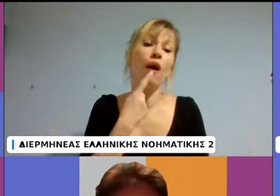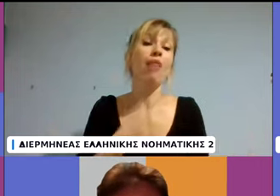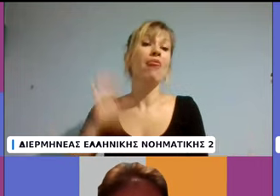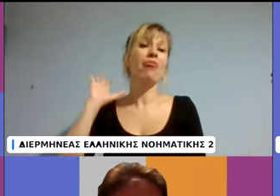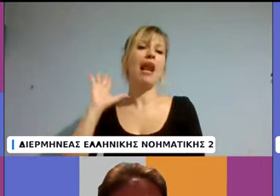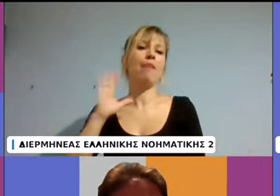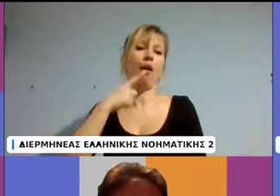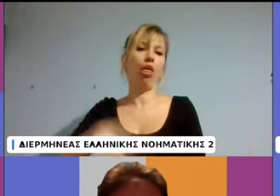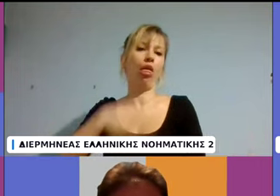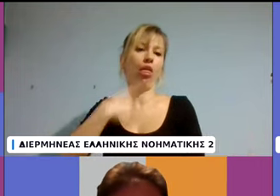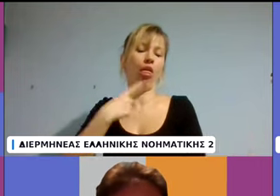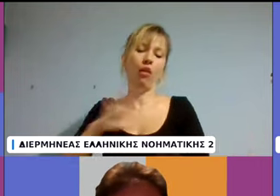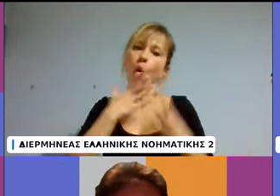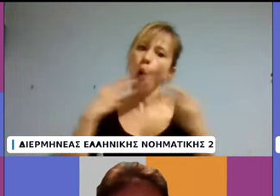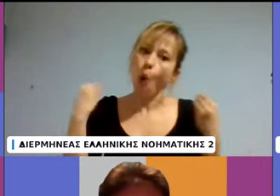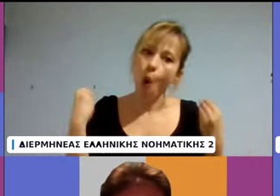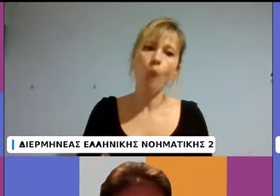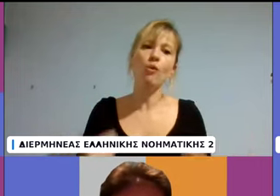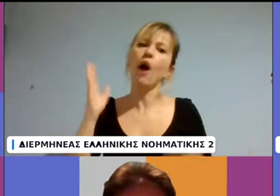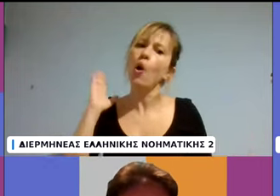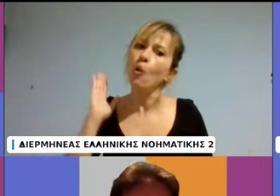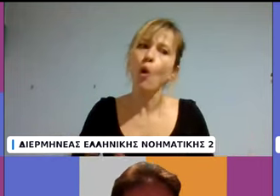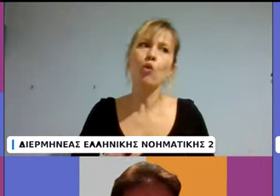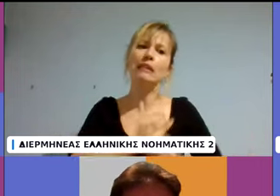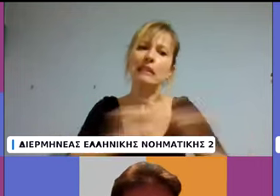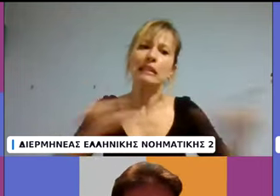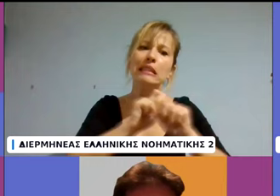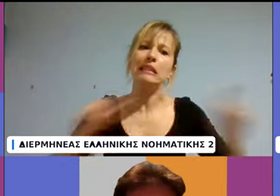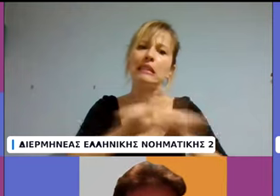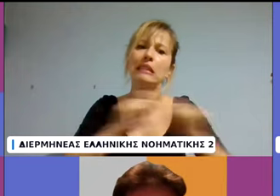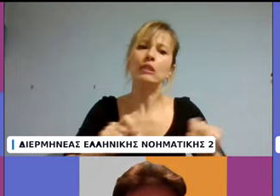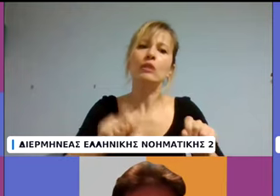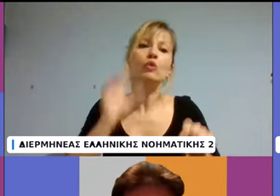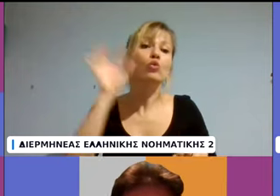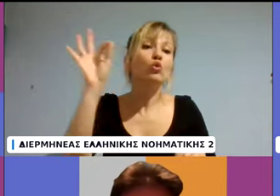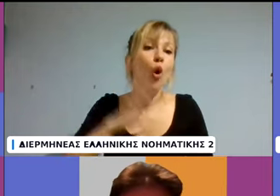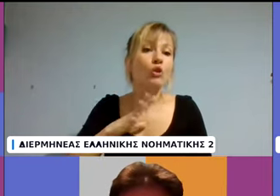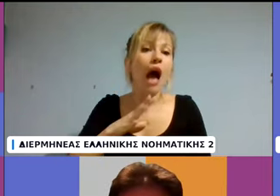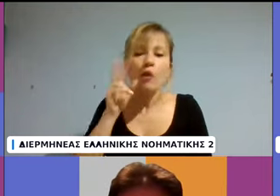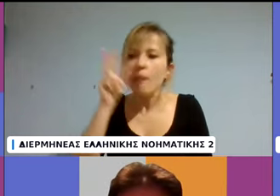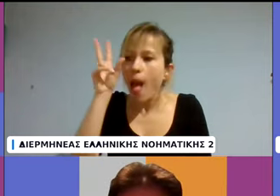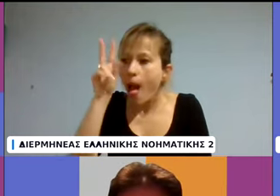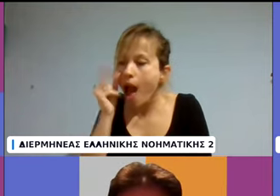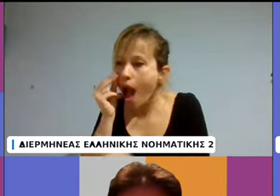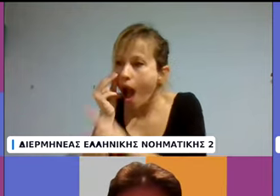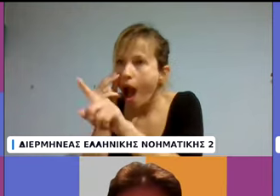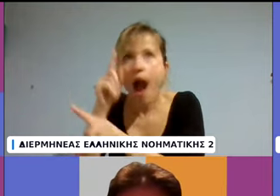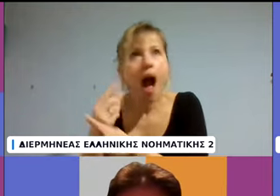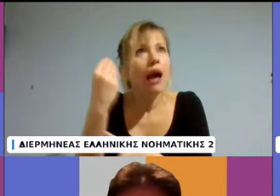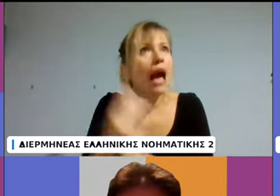άλλα προβλήματα, να υπάρχει μια τέτοια πληροφόρηση και στήριξη.